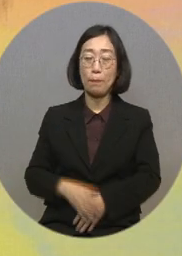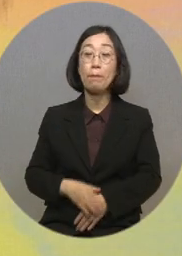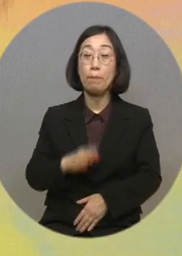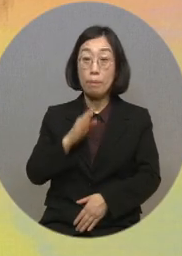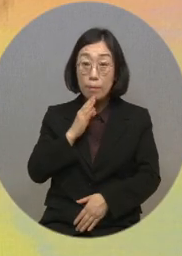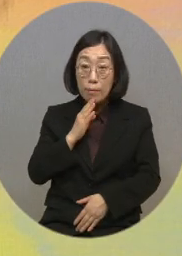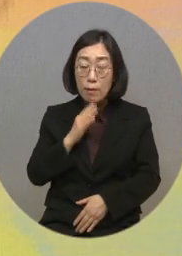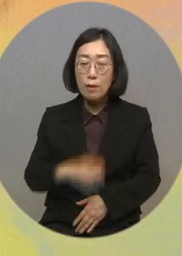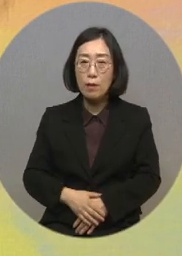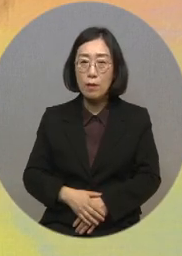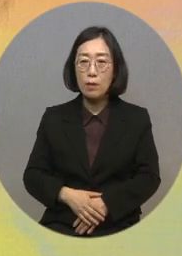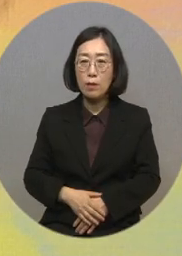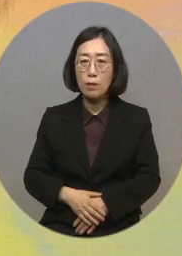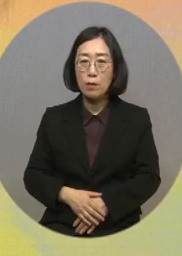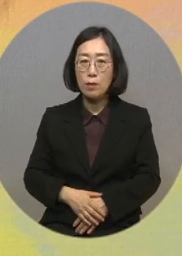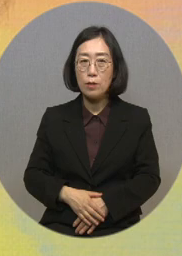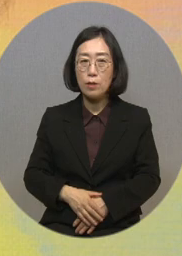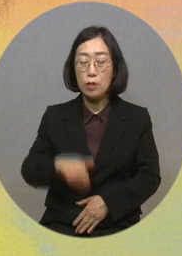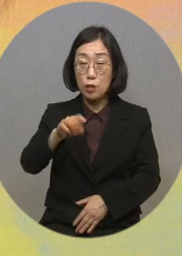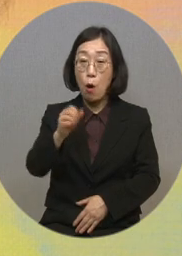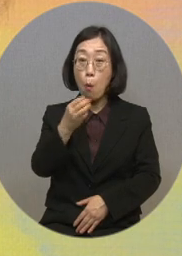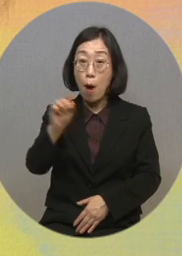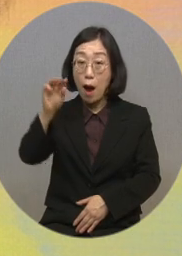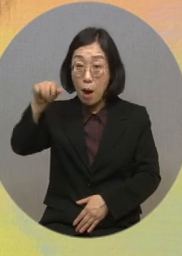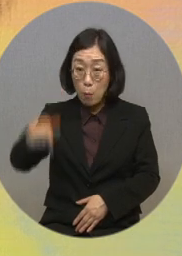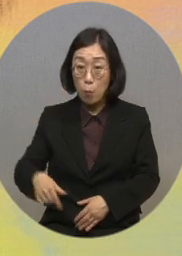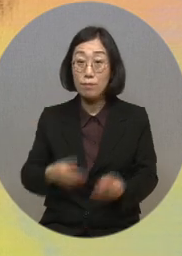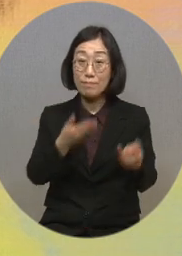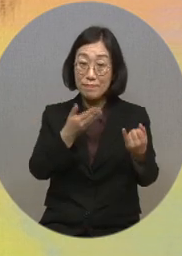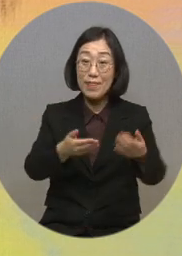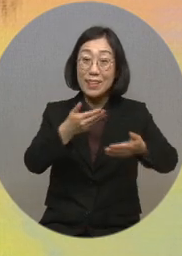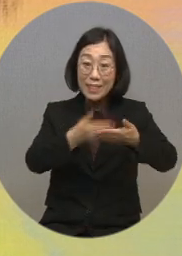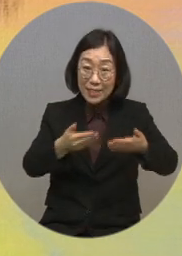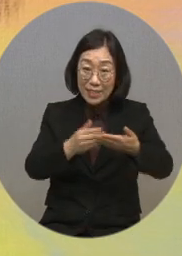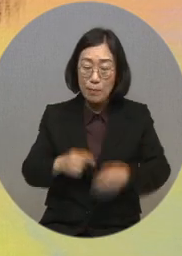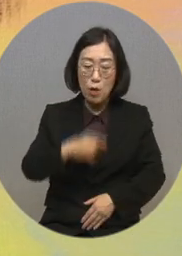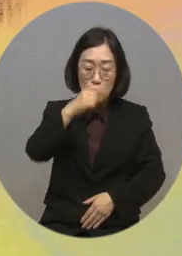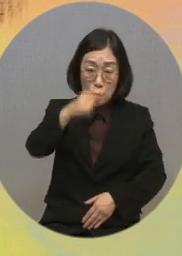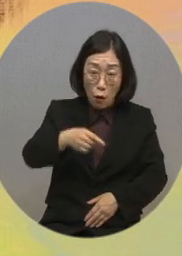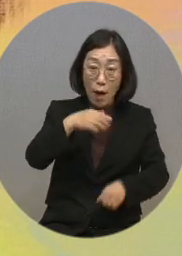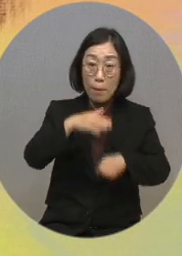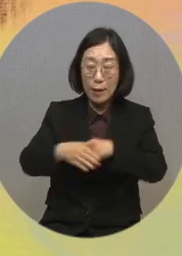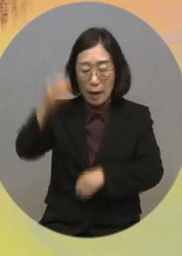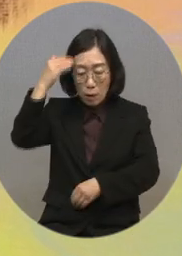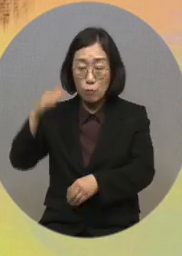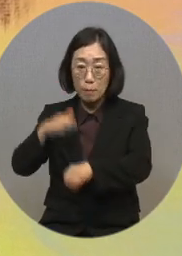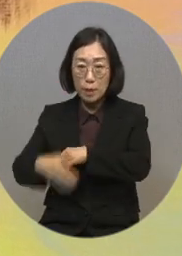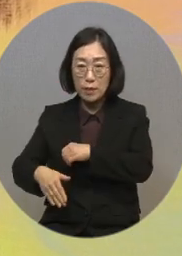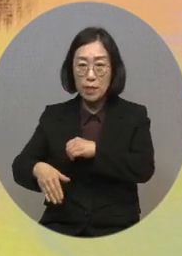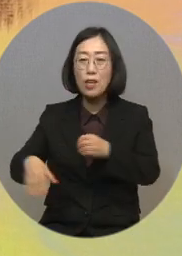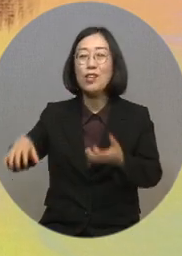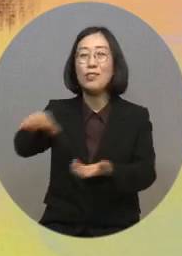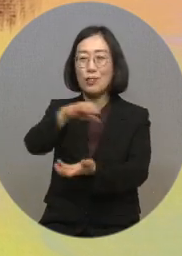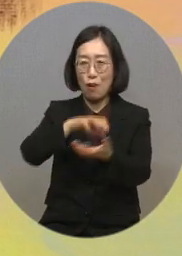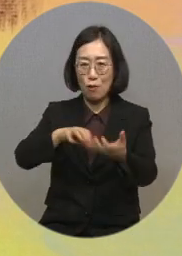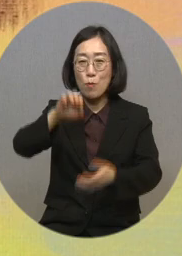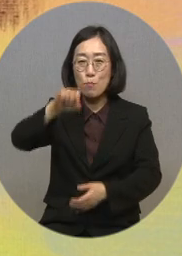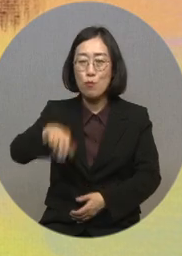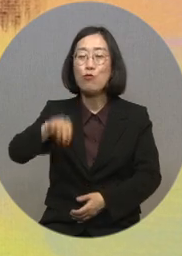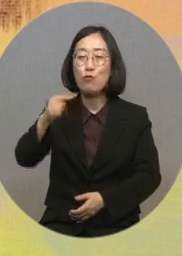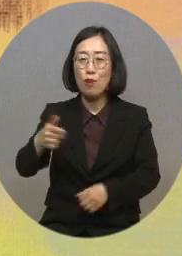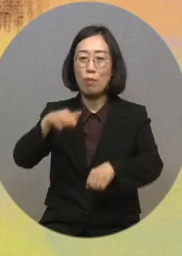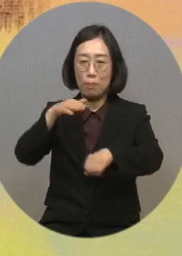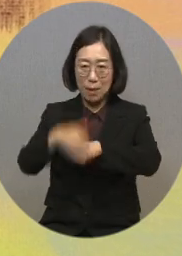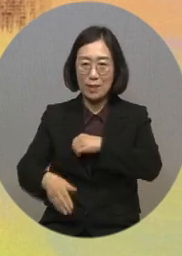해서 탄생한 설전 정화복 작가의 작품은 서양화의 한국화를 접목한 퓨전 한국화를